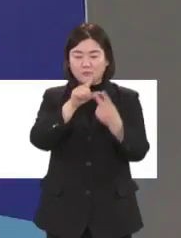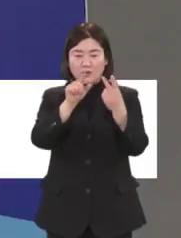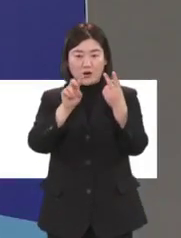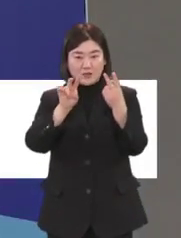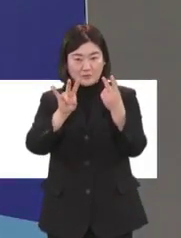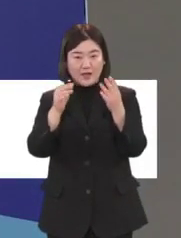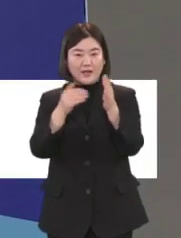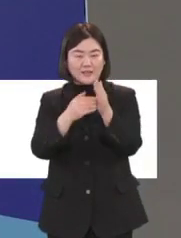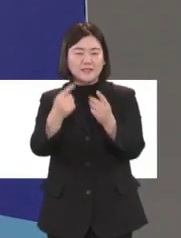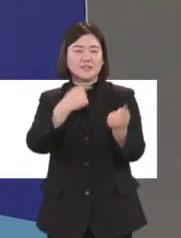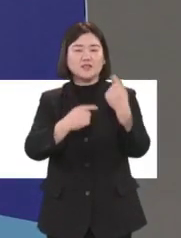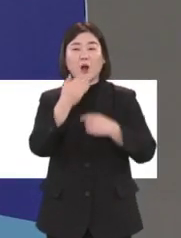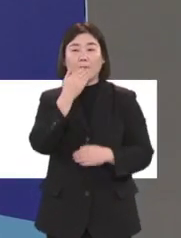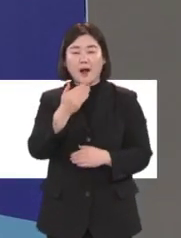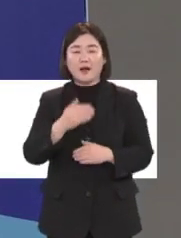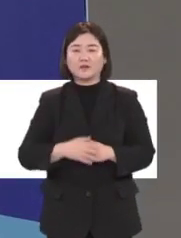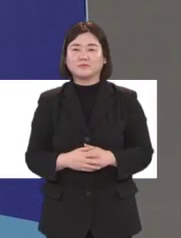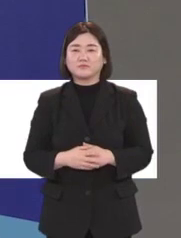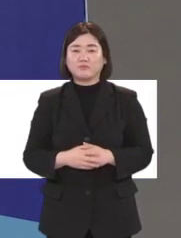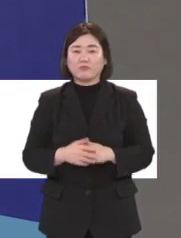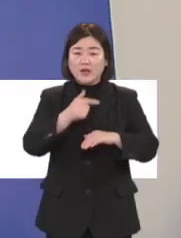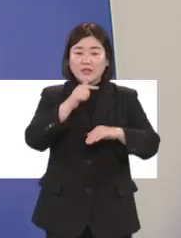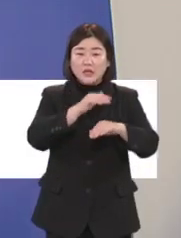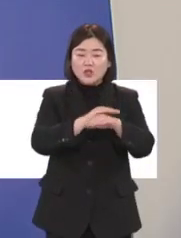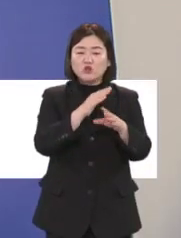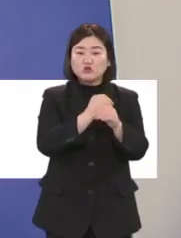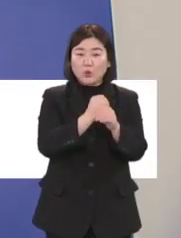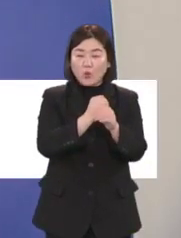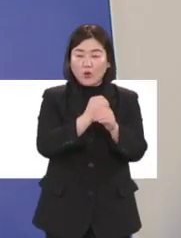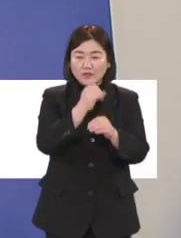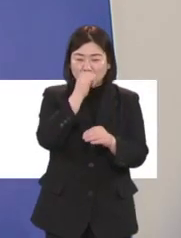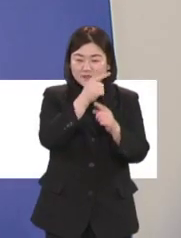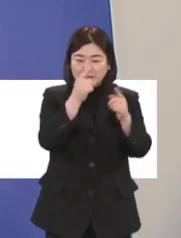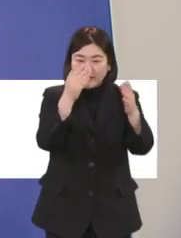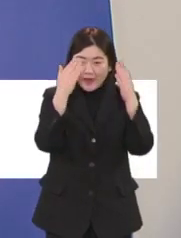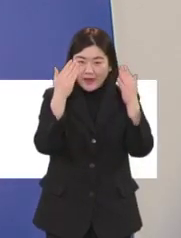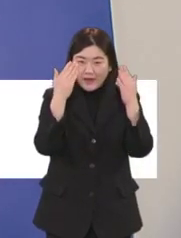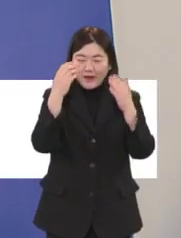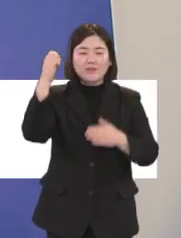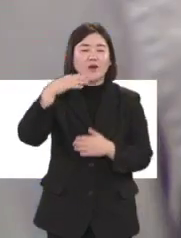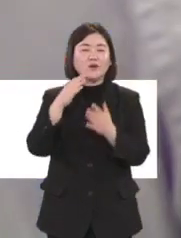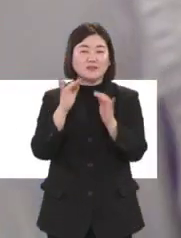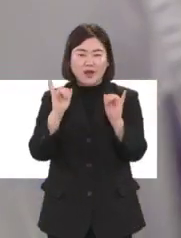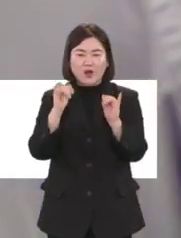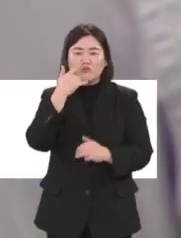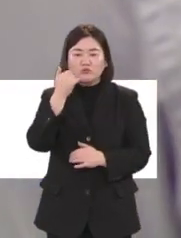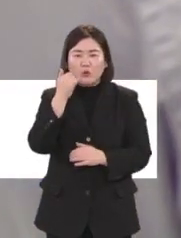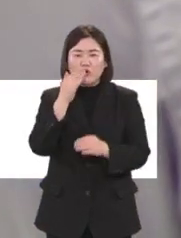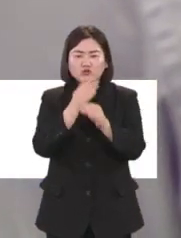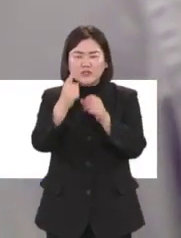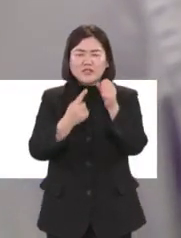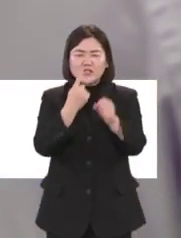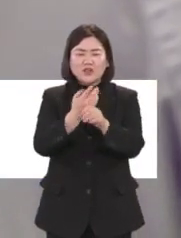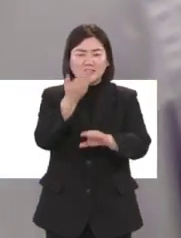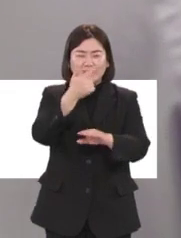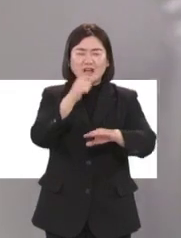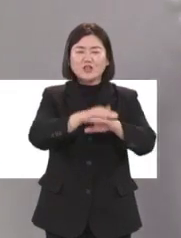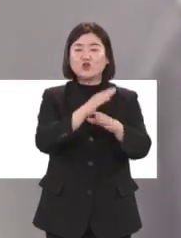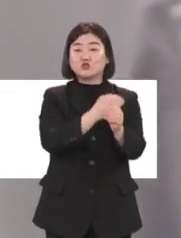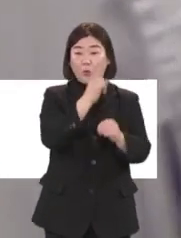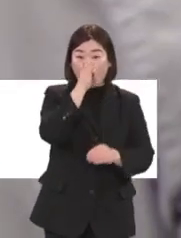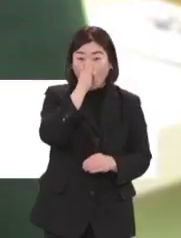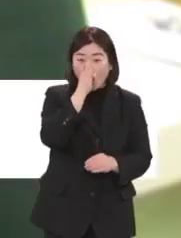24일까지 신청을 받습니다 대전의 주소를 둔 지역대학 대학원생이거나 부모 중 한 명이 1년 이상 대전의